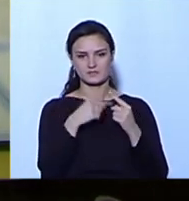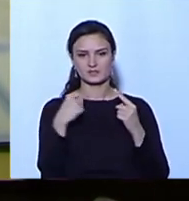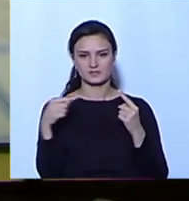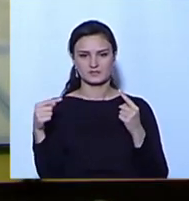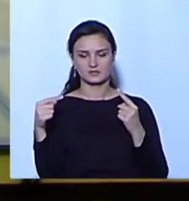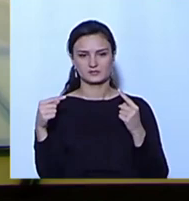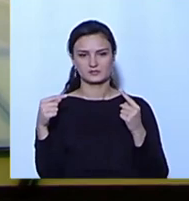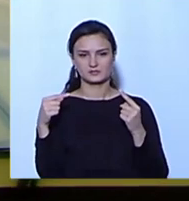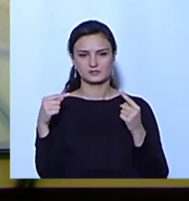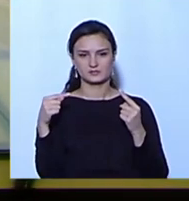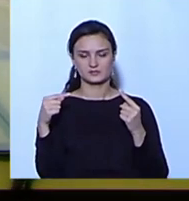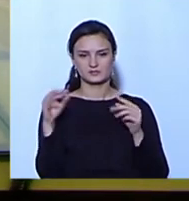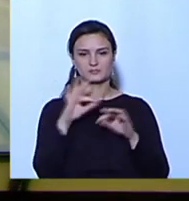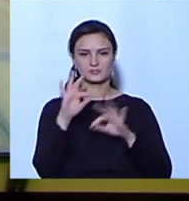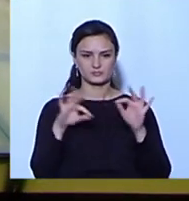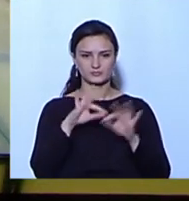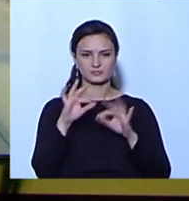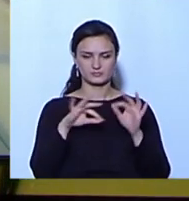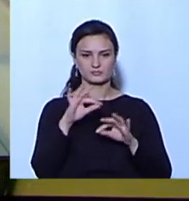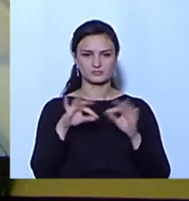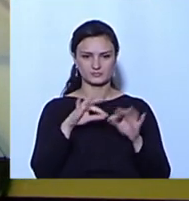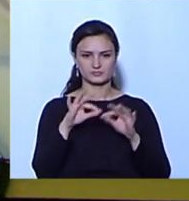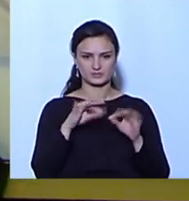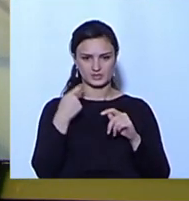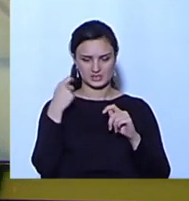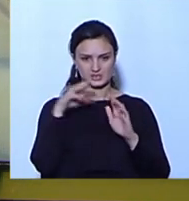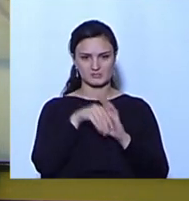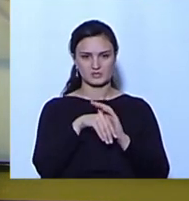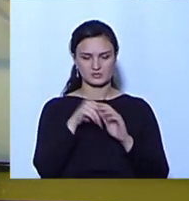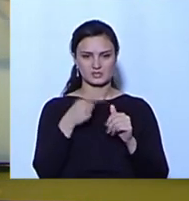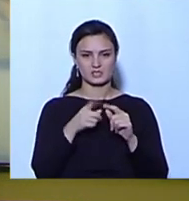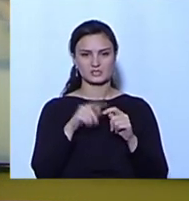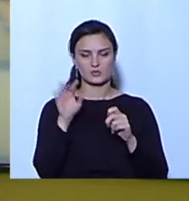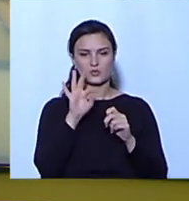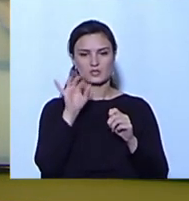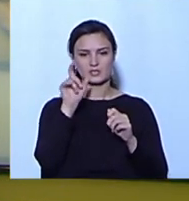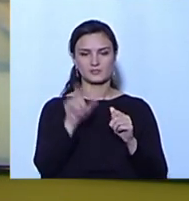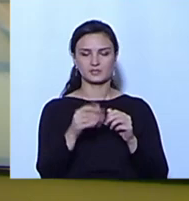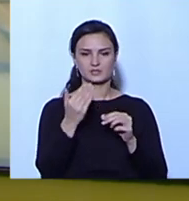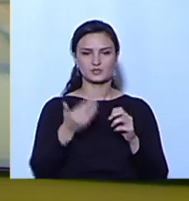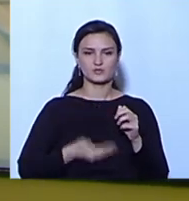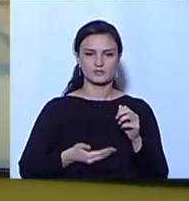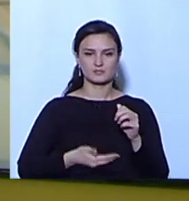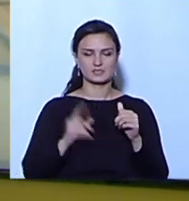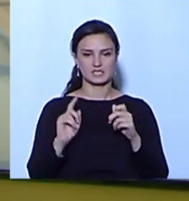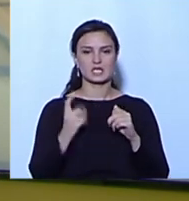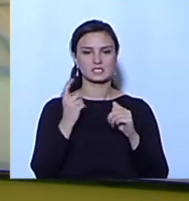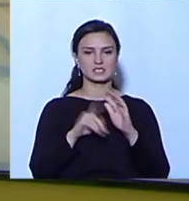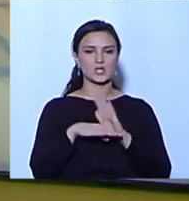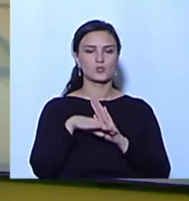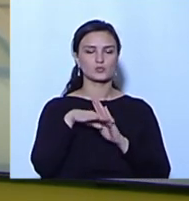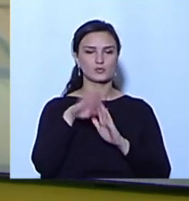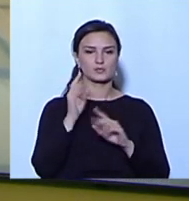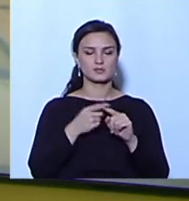სხვადასხვა პროექტი განვახორციელეთ გადაცემაში, რომელიც ემსახურება ადამიანის ცხოვრების ხარისხის